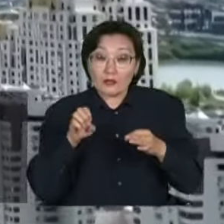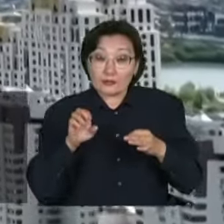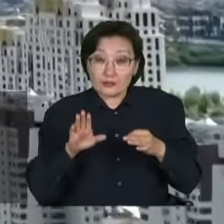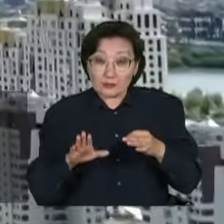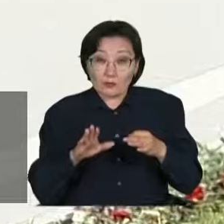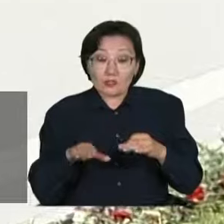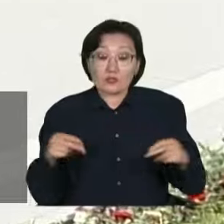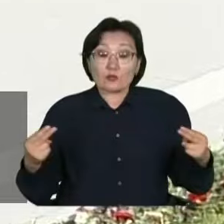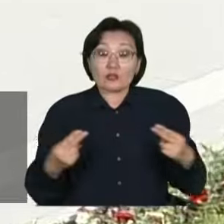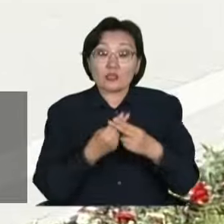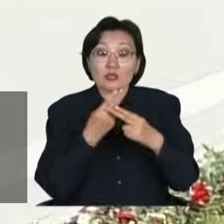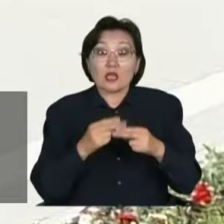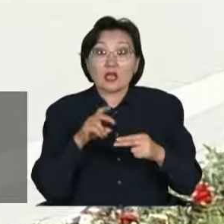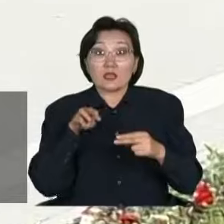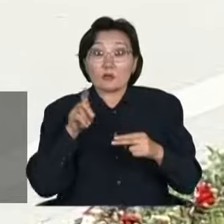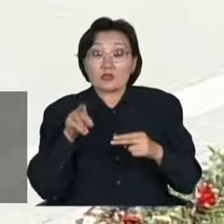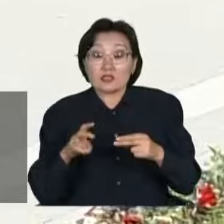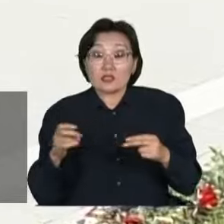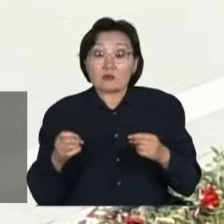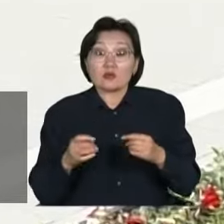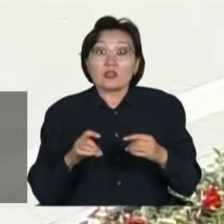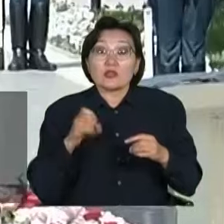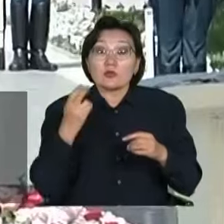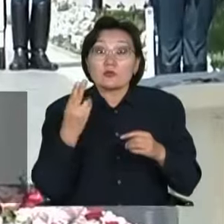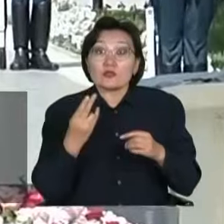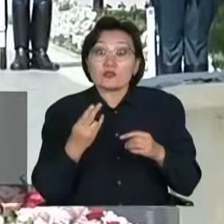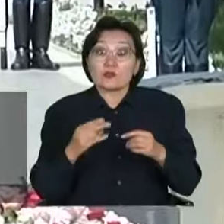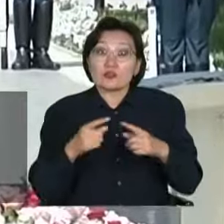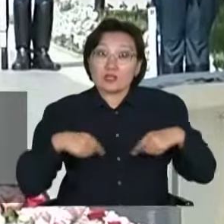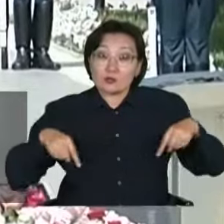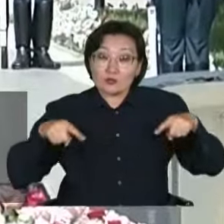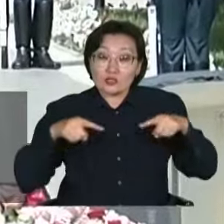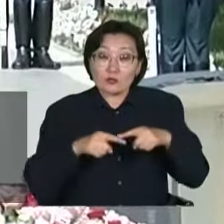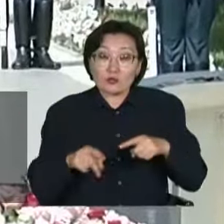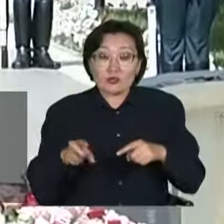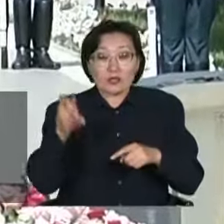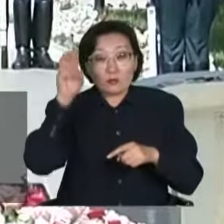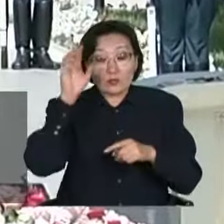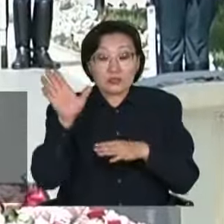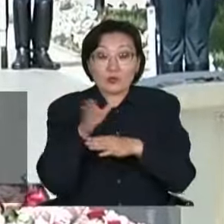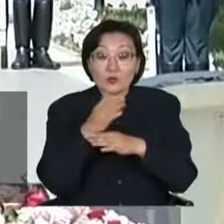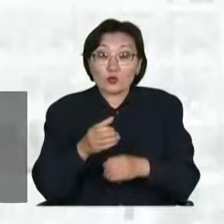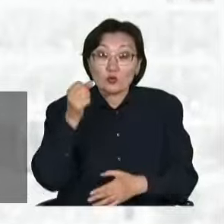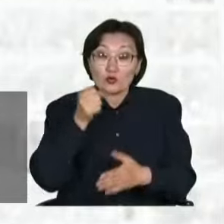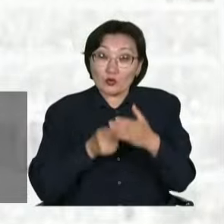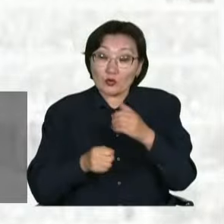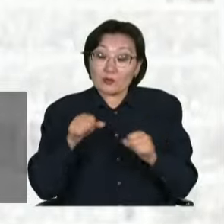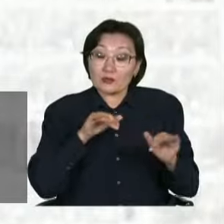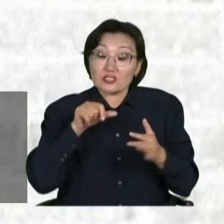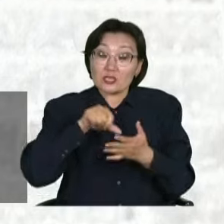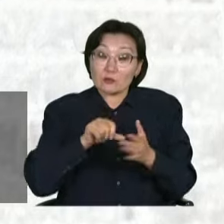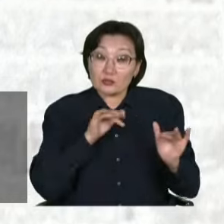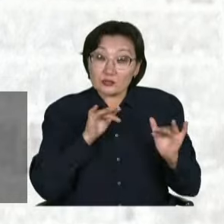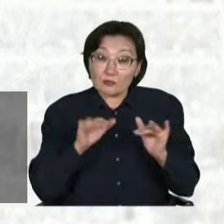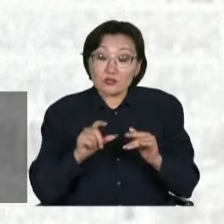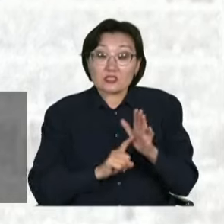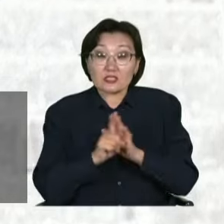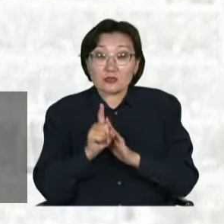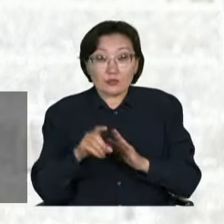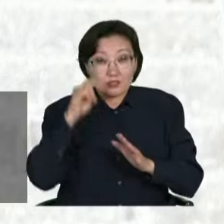Тоқаев Астанадағы Атамекен этномемориалдық кешенінде мемлекеттік туды көтеру рәсіміне қатысты. Салтанатты шарада ең